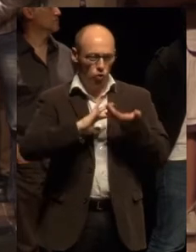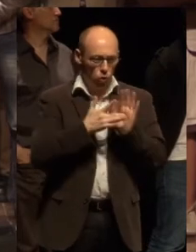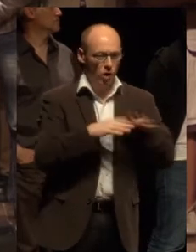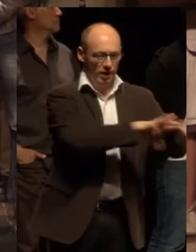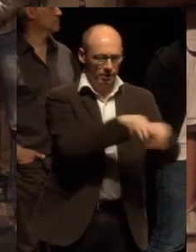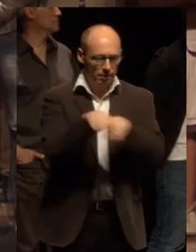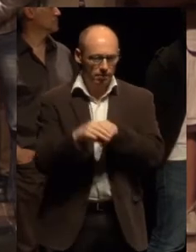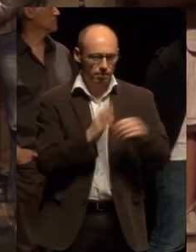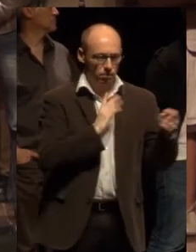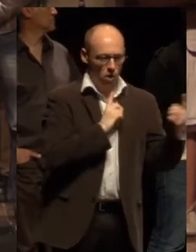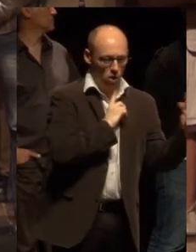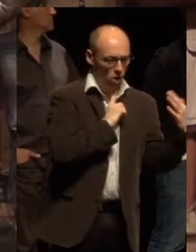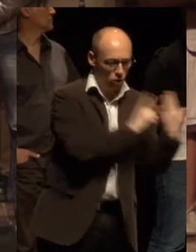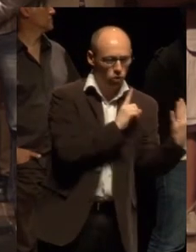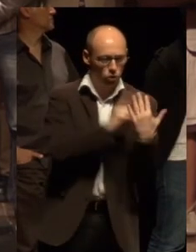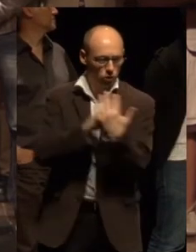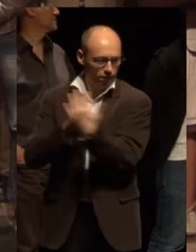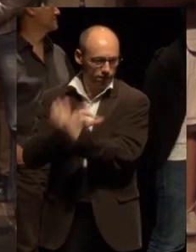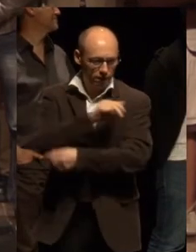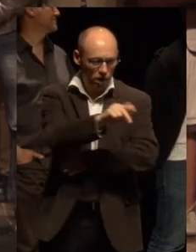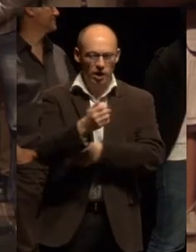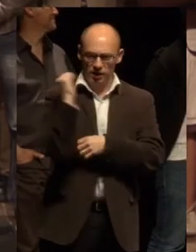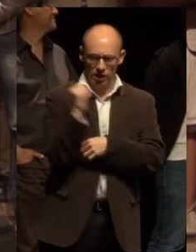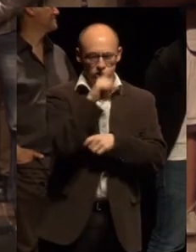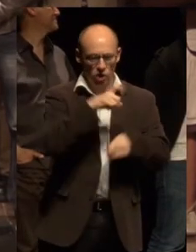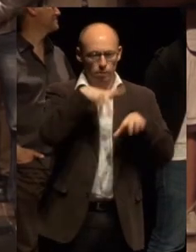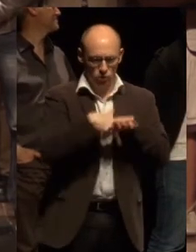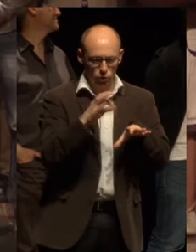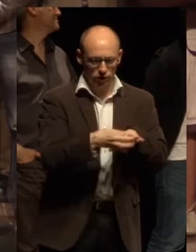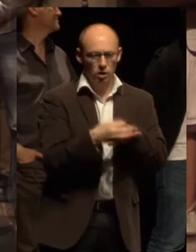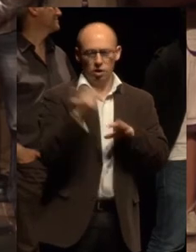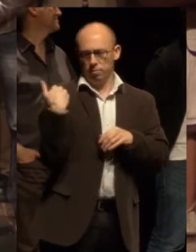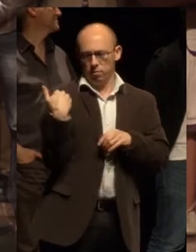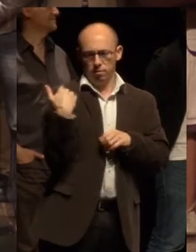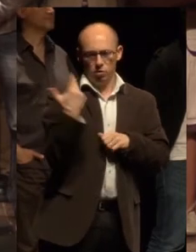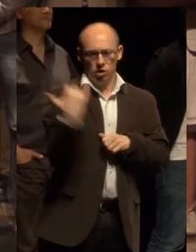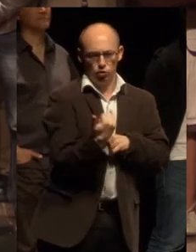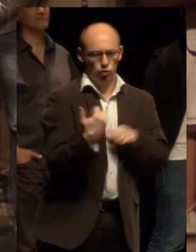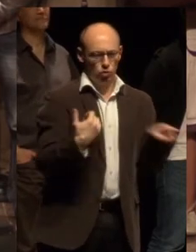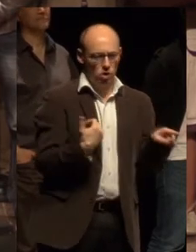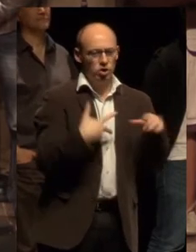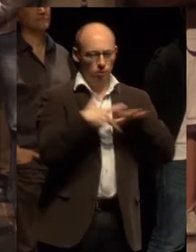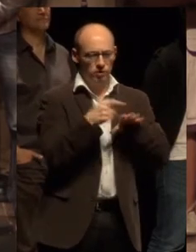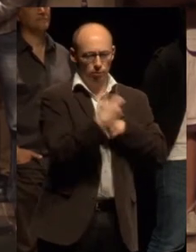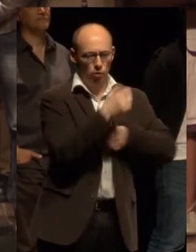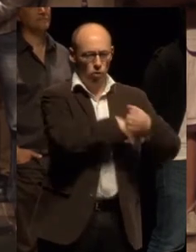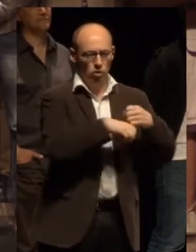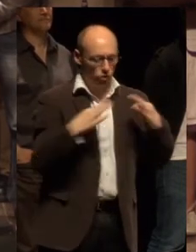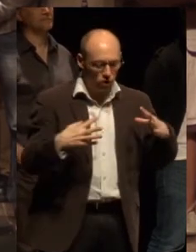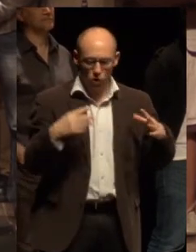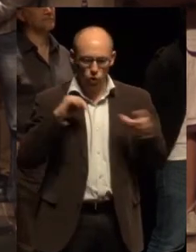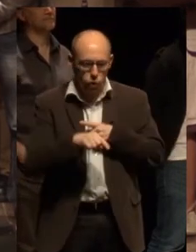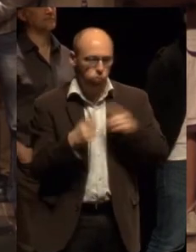équipes, certaines que j'ai déjà eu l'occasion de rencontrer hier et puis ces jours derniers. J'ai commencé un petit peu, quand j'ai du